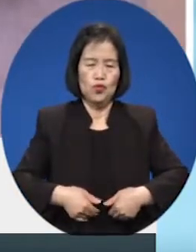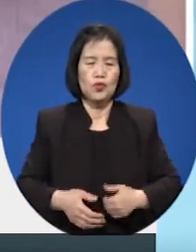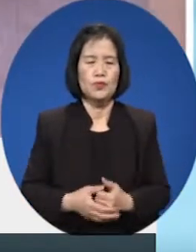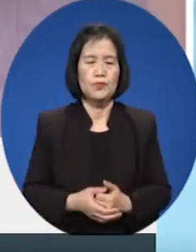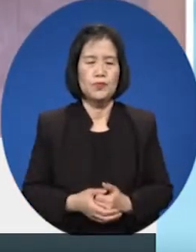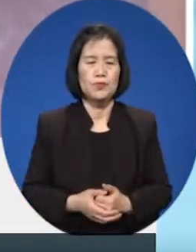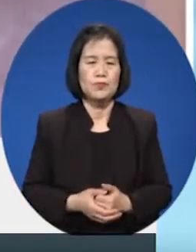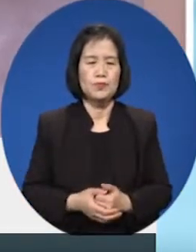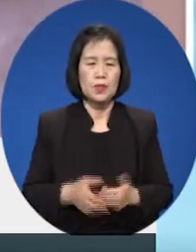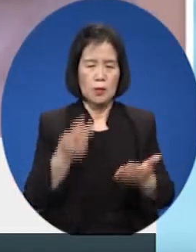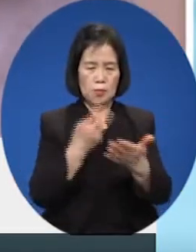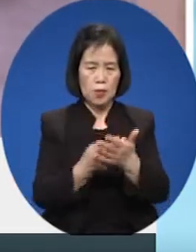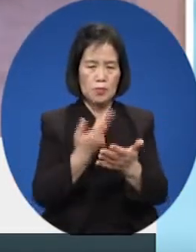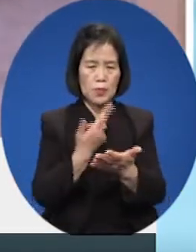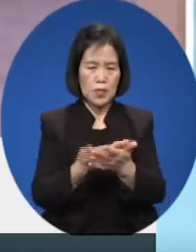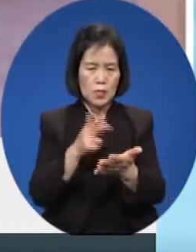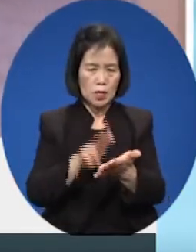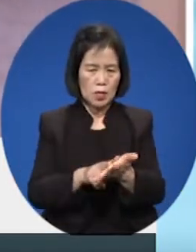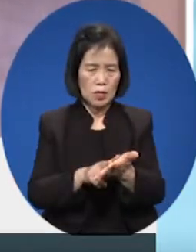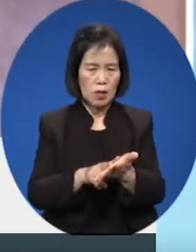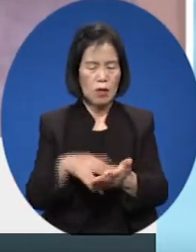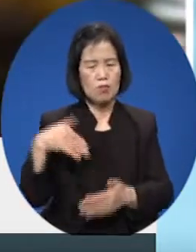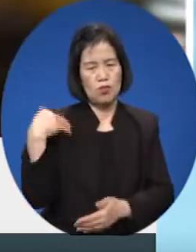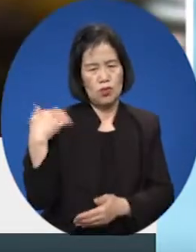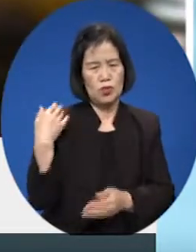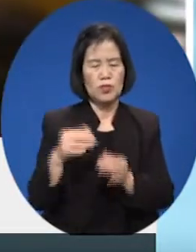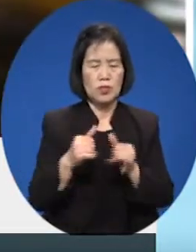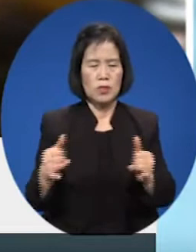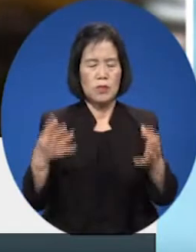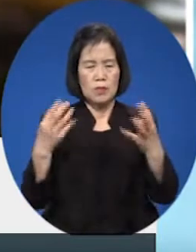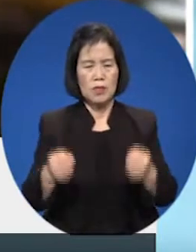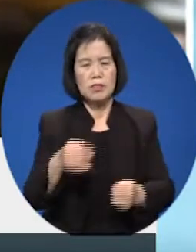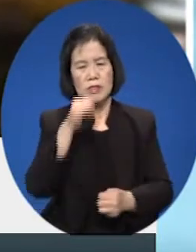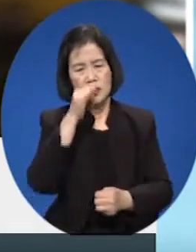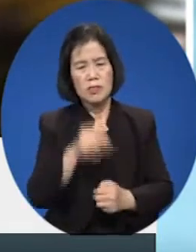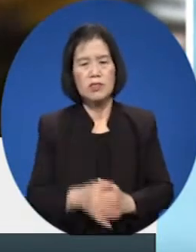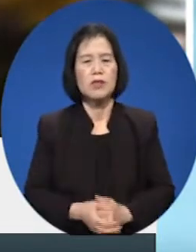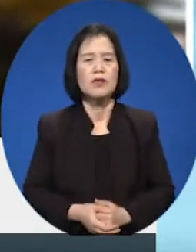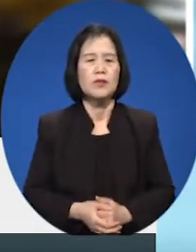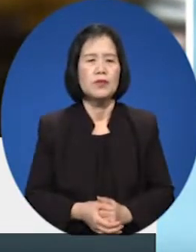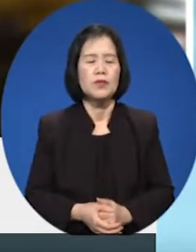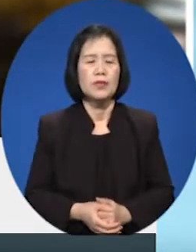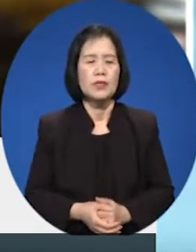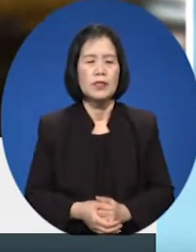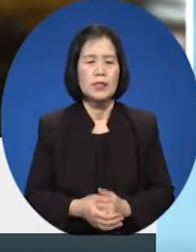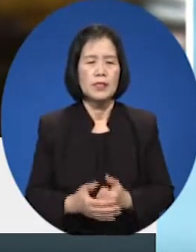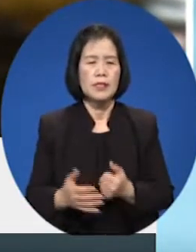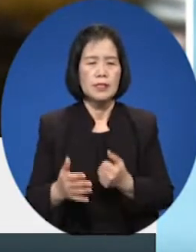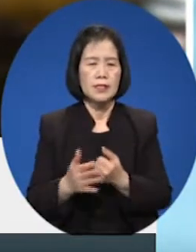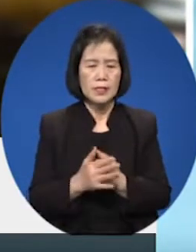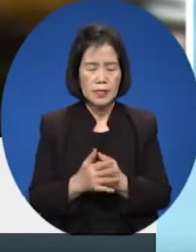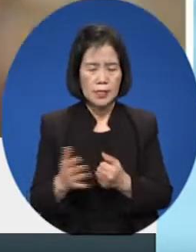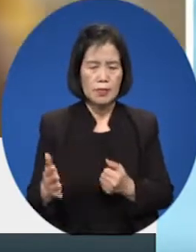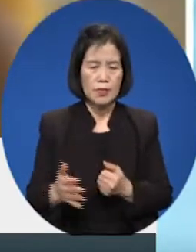있지만 법 개정이 된 것을 모르고 있는 분들이 오히려 더 많은 것 같고요. 네. 그래서